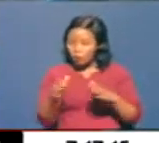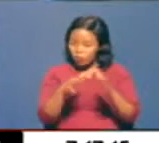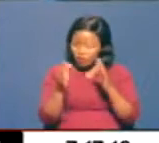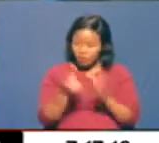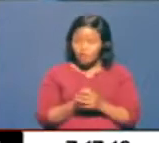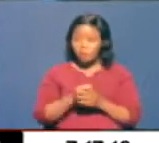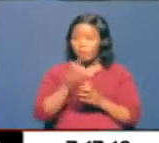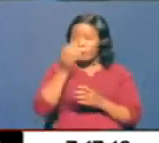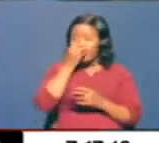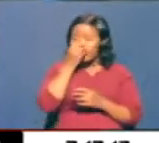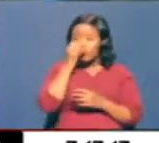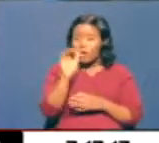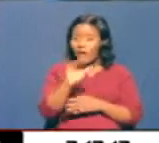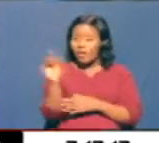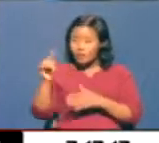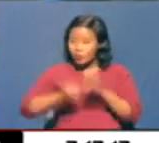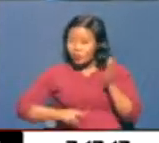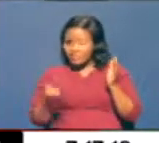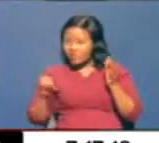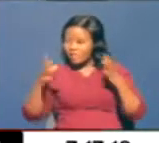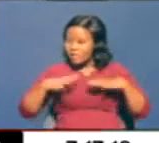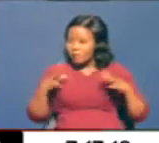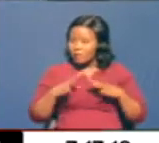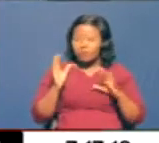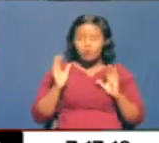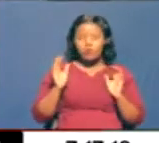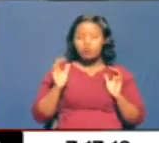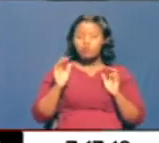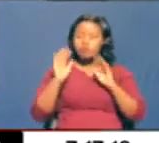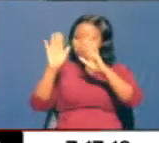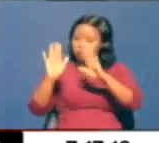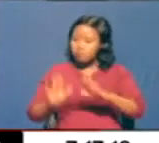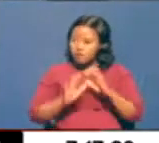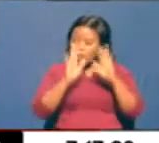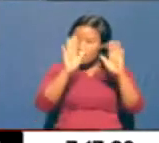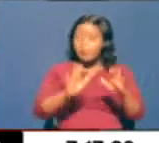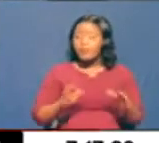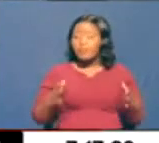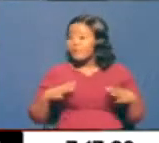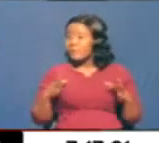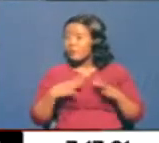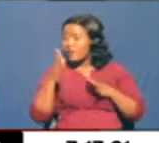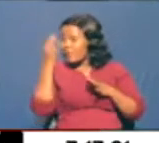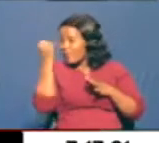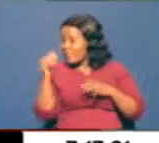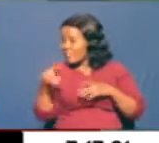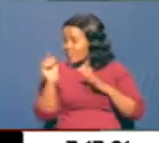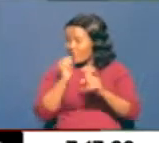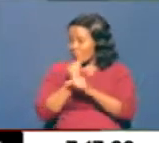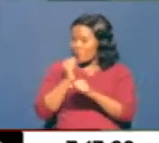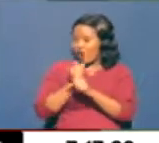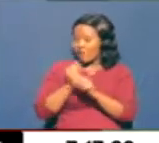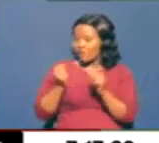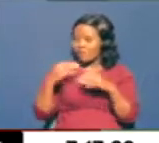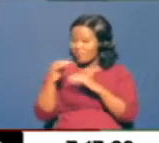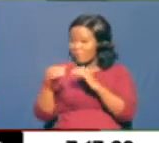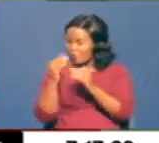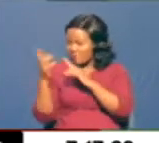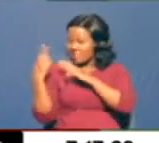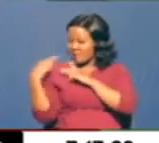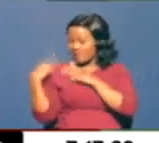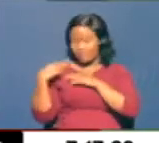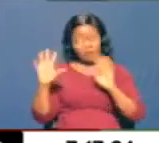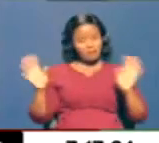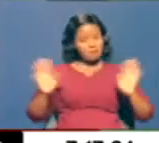wawaniaji watafute kura moja kwa moja kutoka kwa wapiga kura kwa sababu hatakuwa na lolote la kufanya kwenye shughuli hiyo. Na wenye